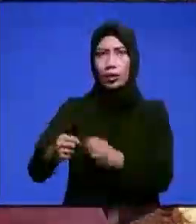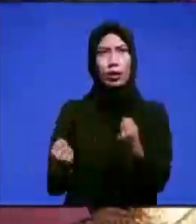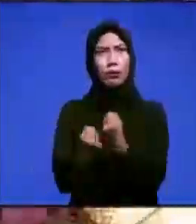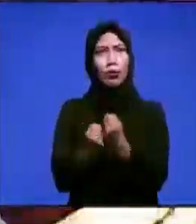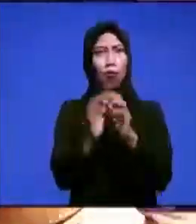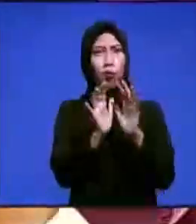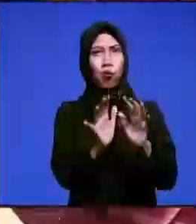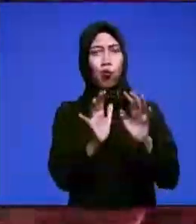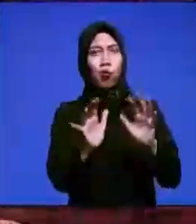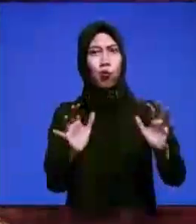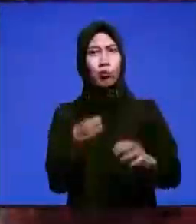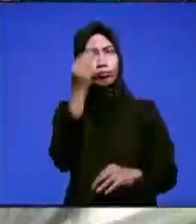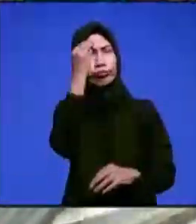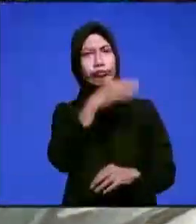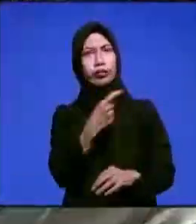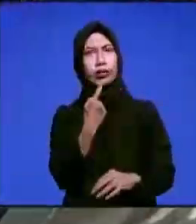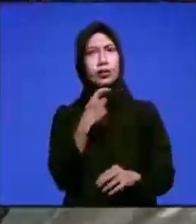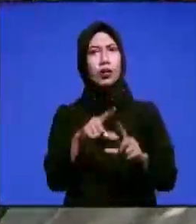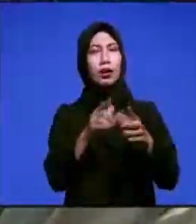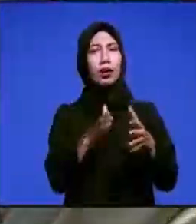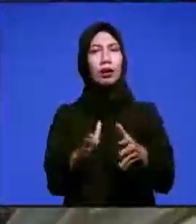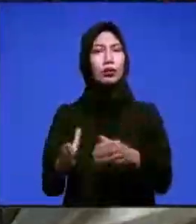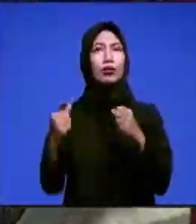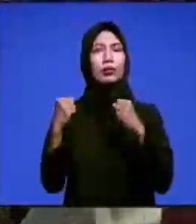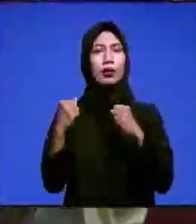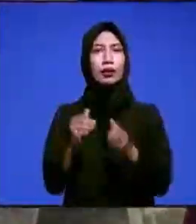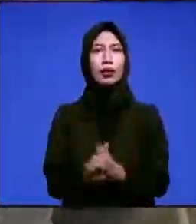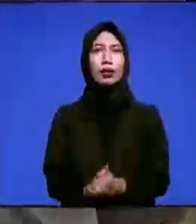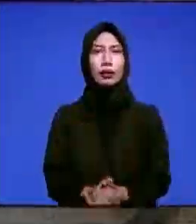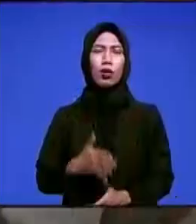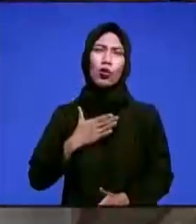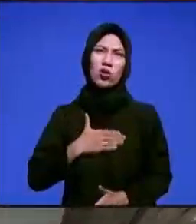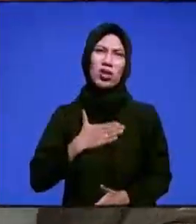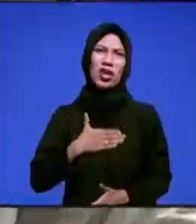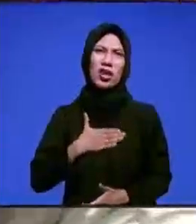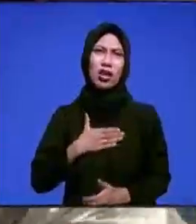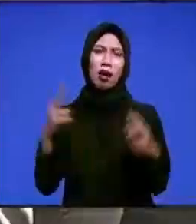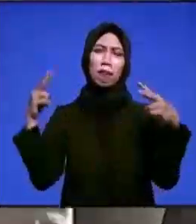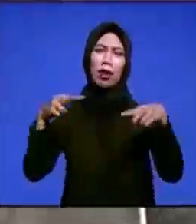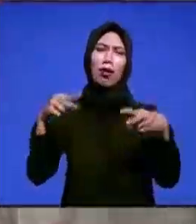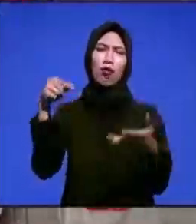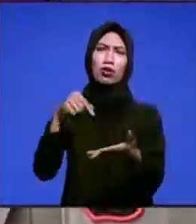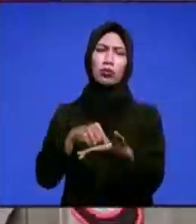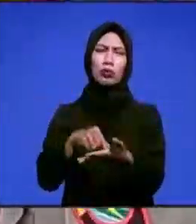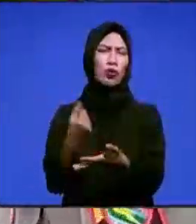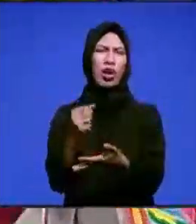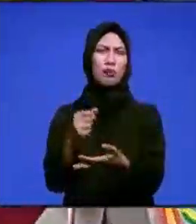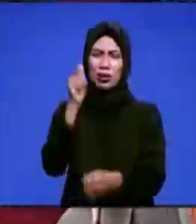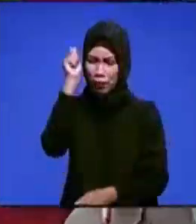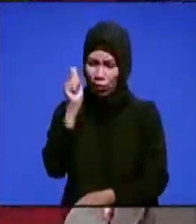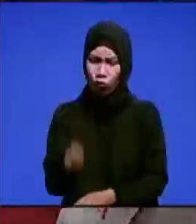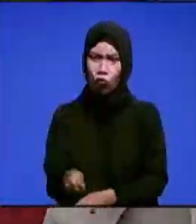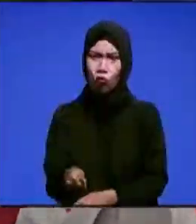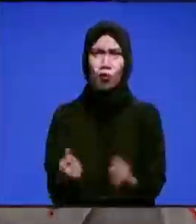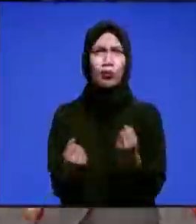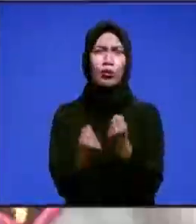banyak, bahkan mengabaikan protokol COVID-19. Sayangnya, Bawaslu Provinsi NTB menyatakan tidak bisa memberikan sanksi dan hanya